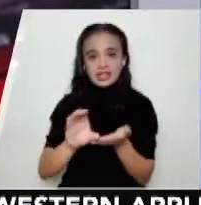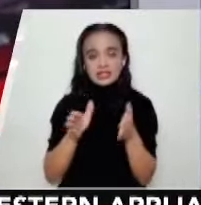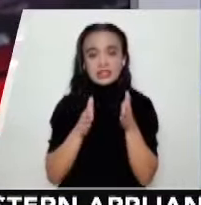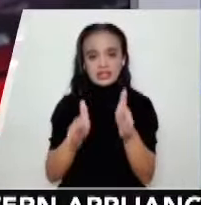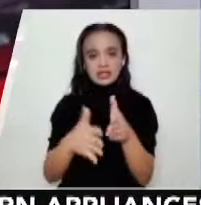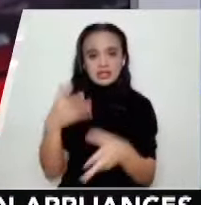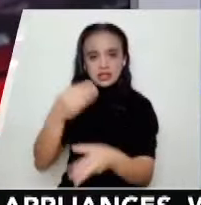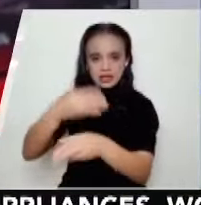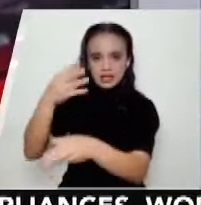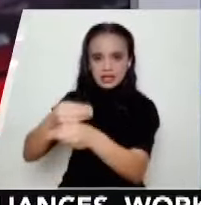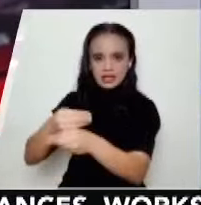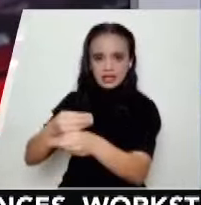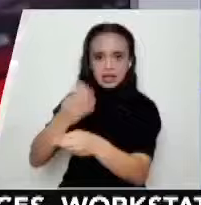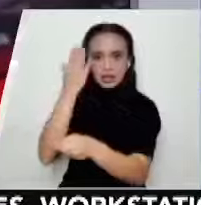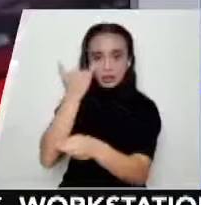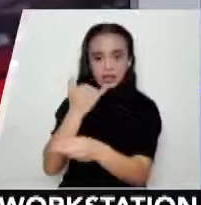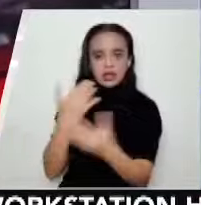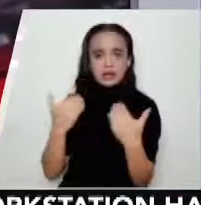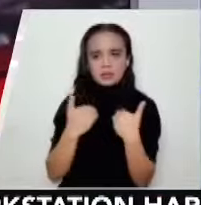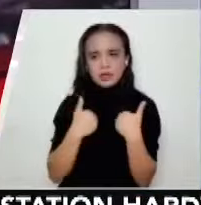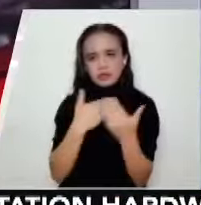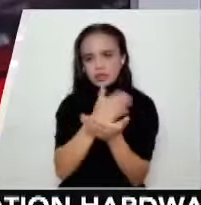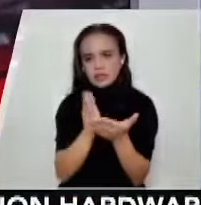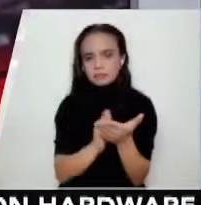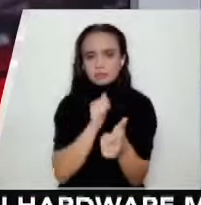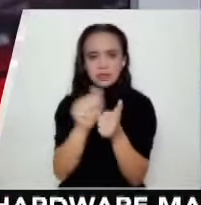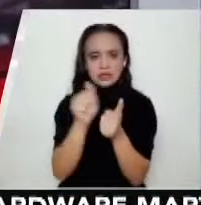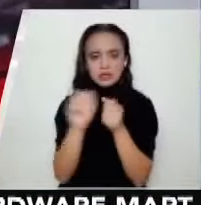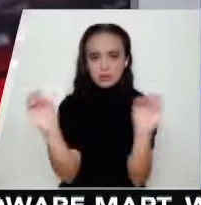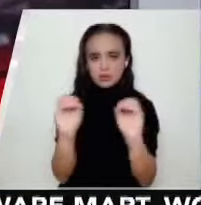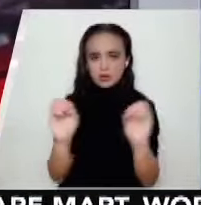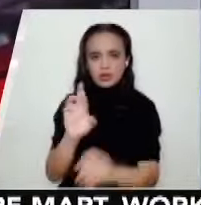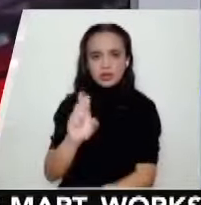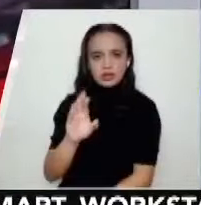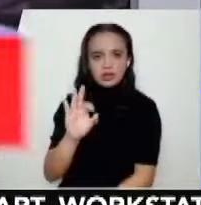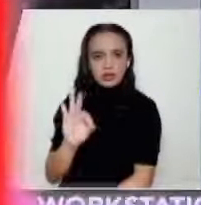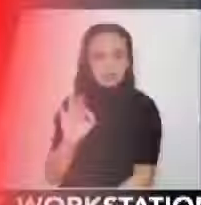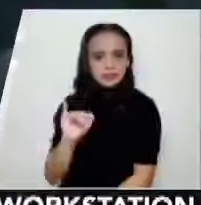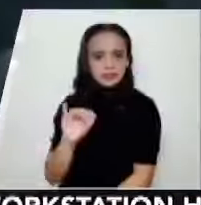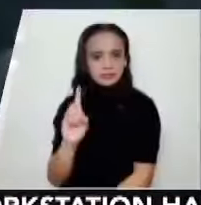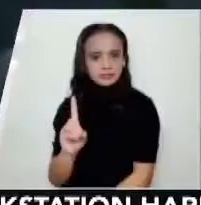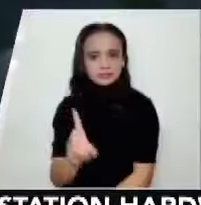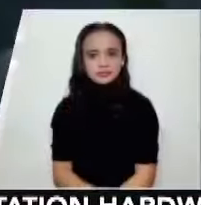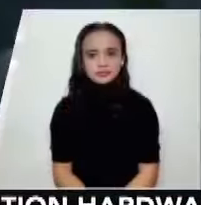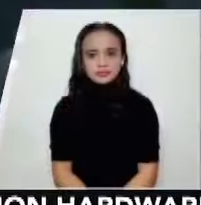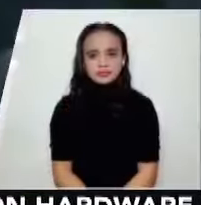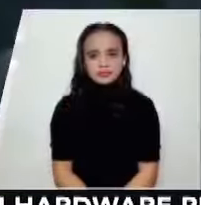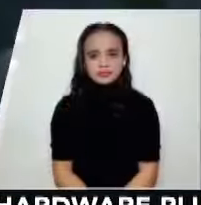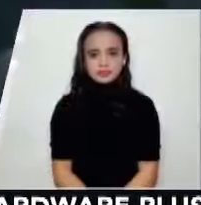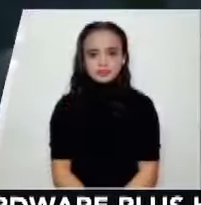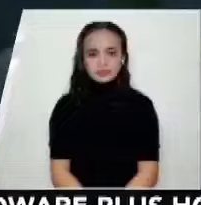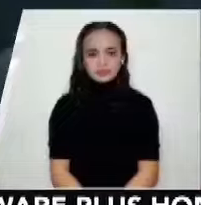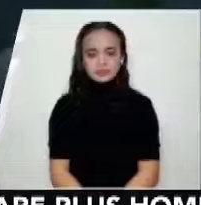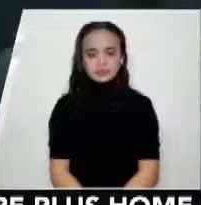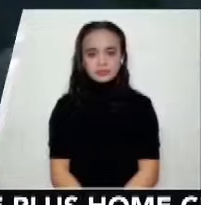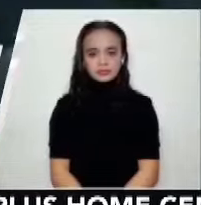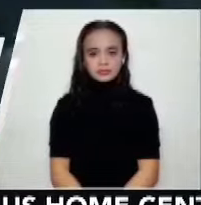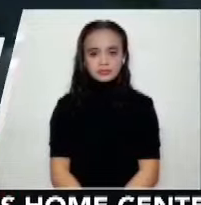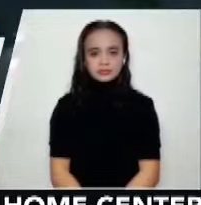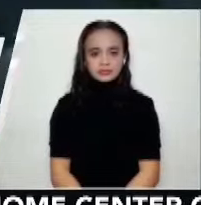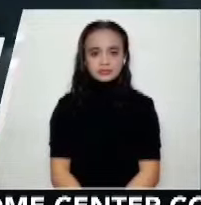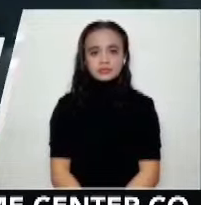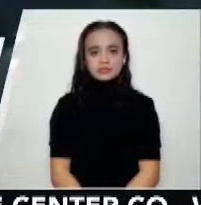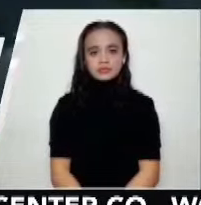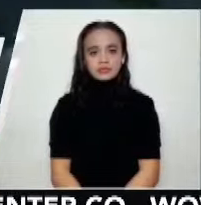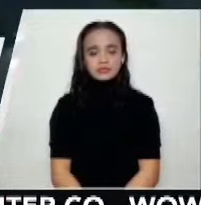walang RFID. At ang latest doon, tinutukan lahat ni Sandra Aguinaldo. Sandra?